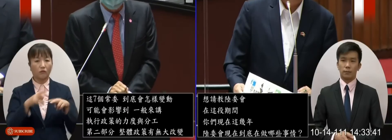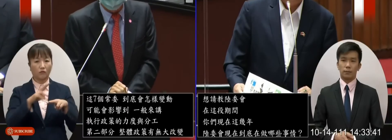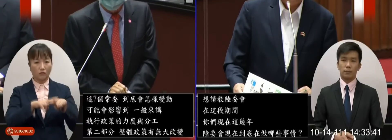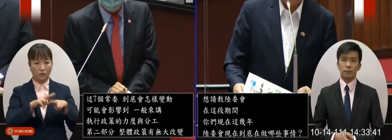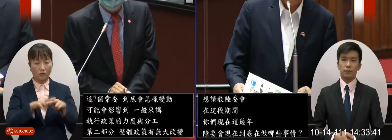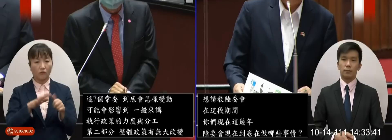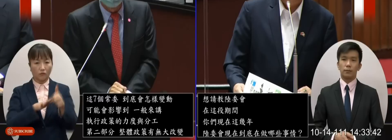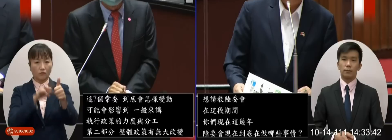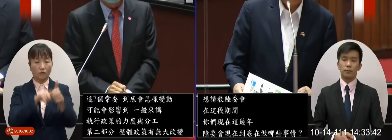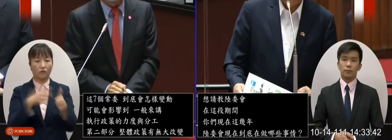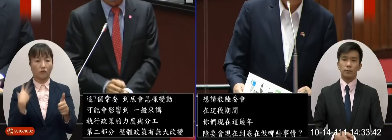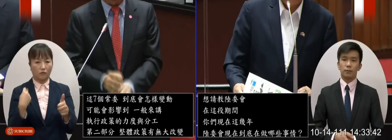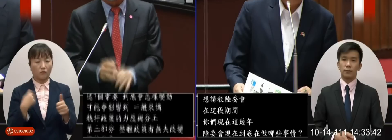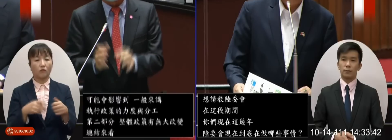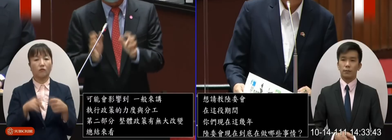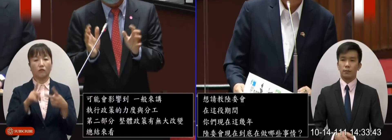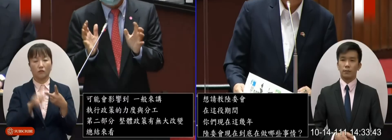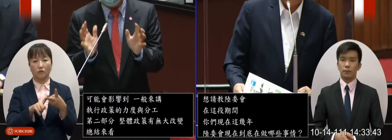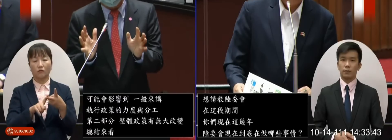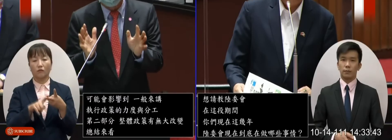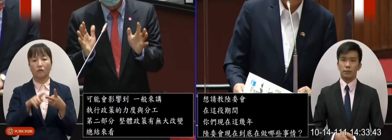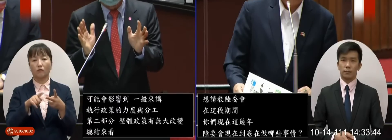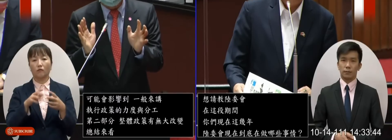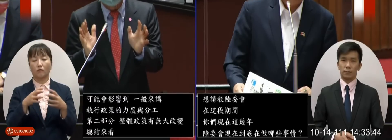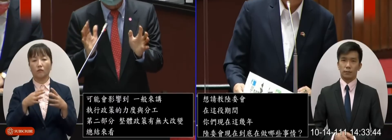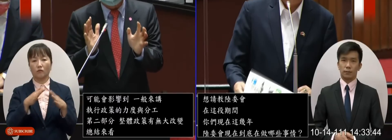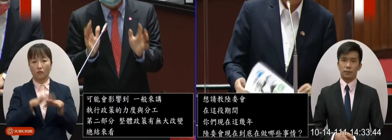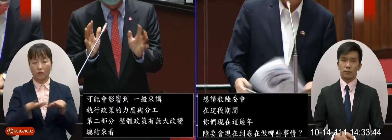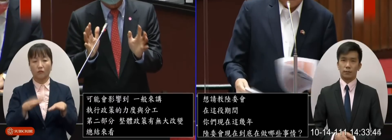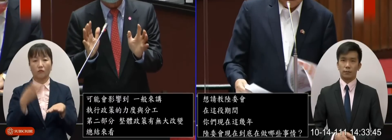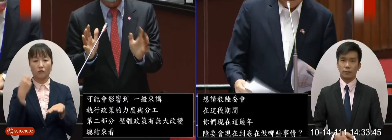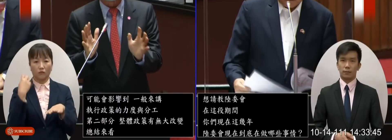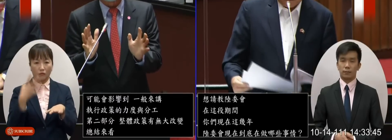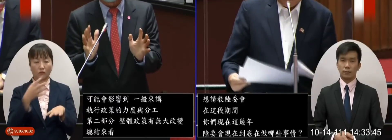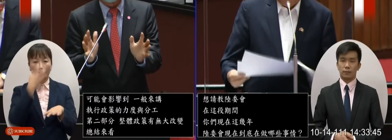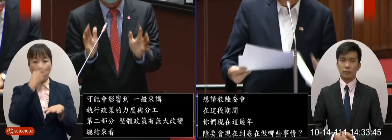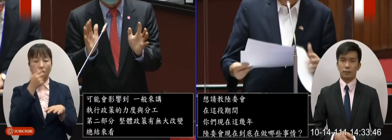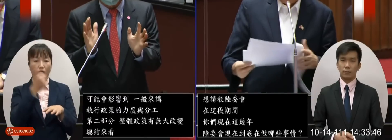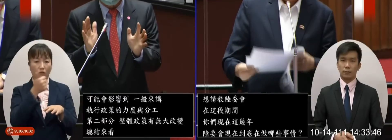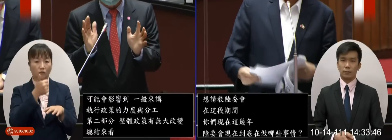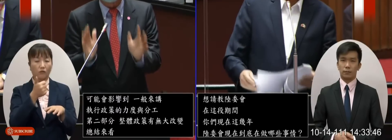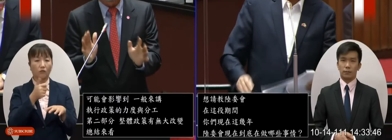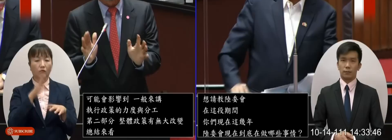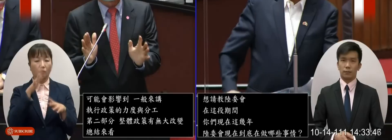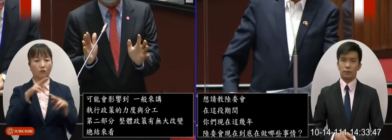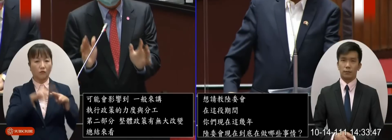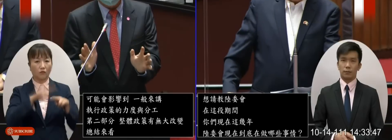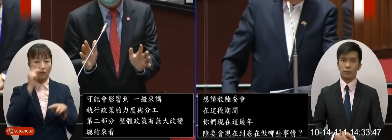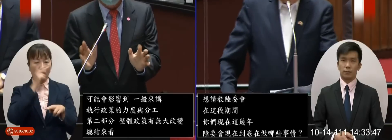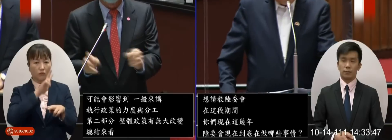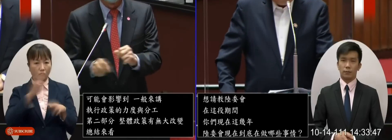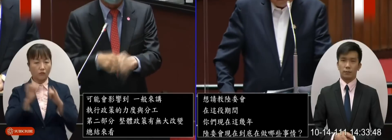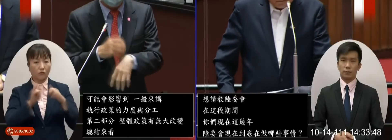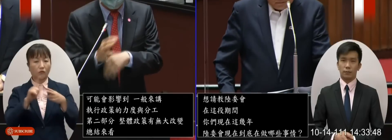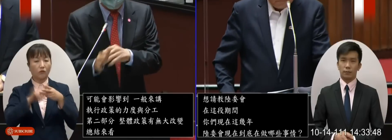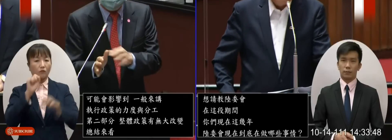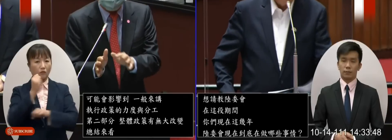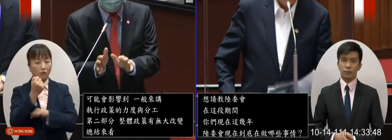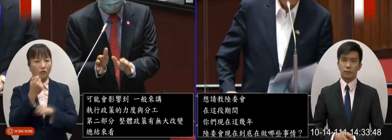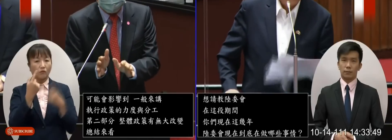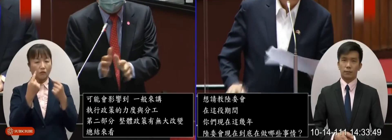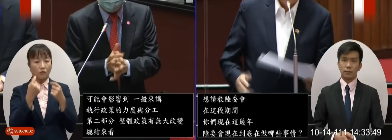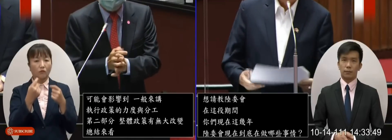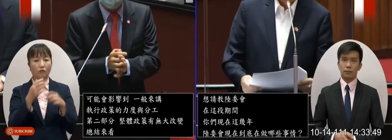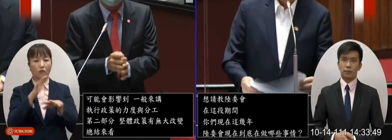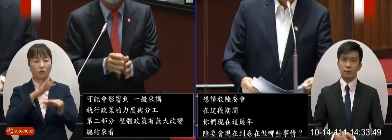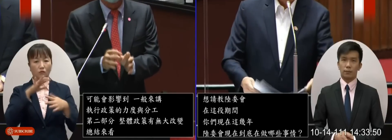共产党为领导核心。那第二个呢，他大概会把他习近平新时代的有中国特色的社会主义呢，大概也会写